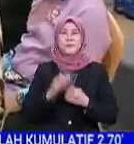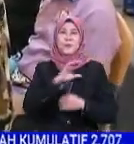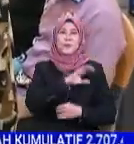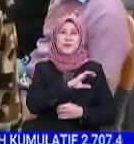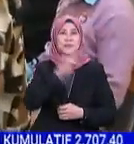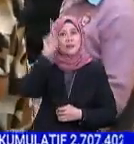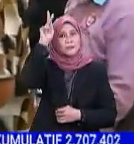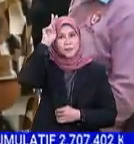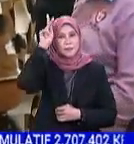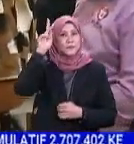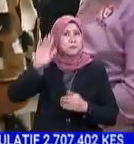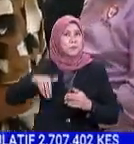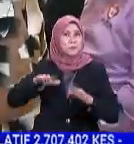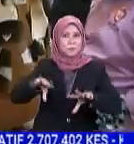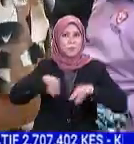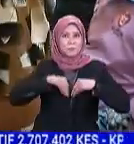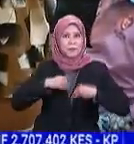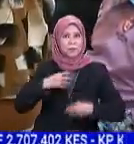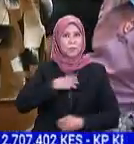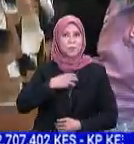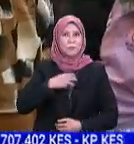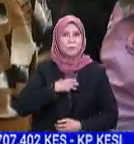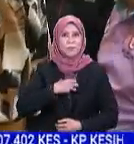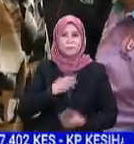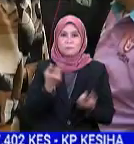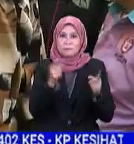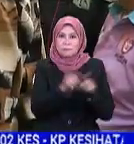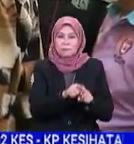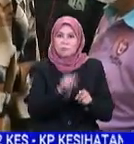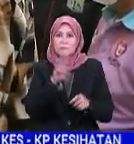Polis Kelantan masih belum menerima sebarang aduan mengenai